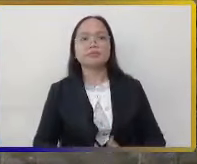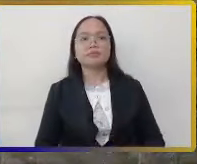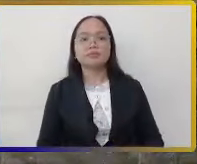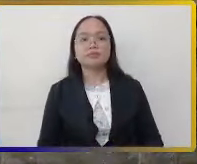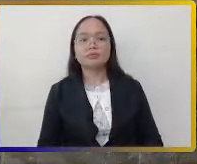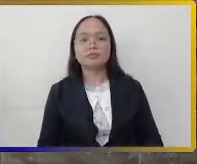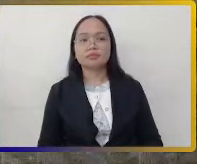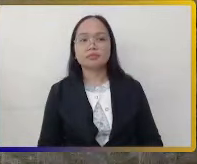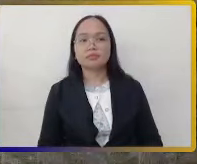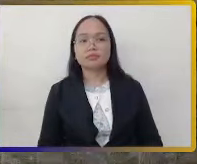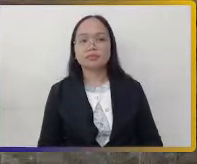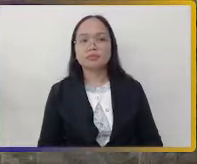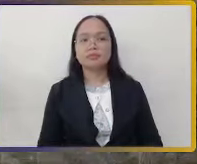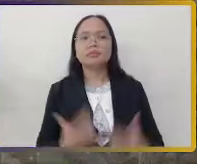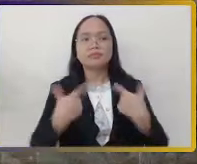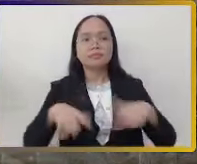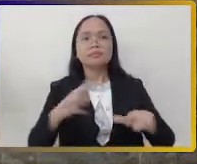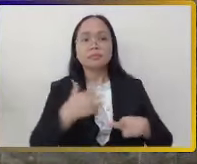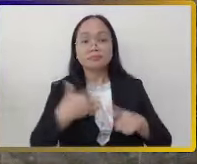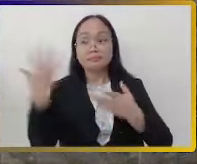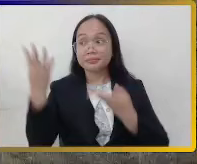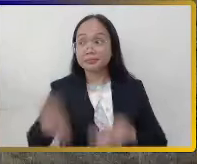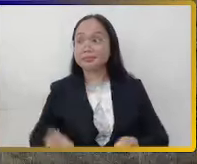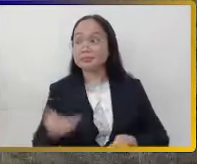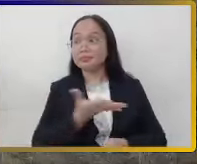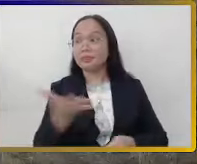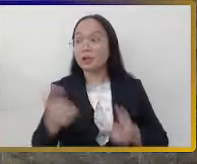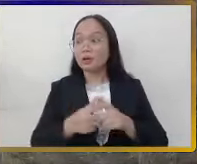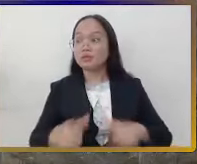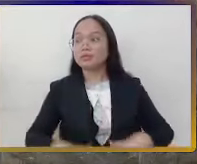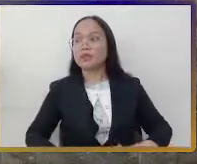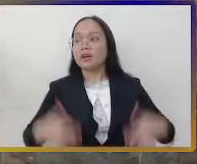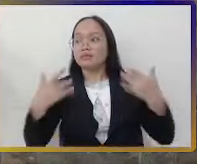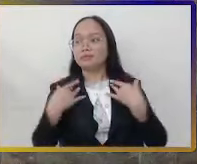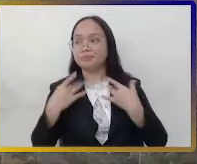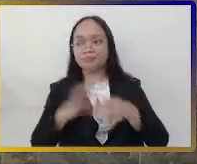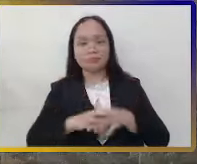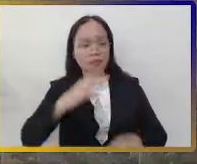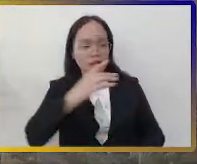Now, let me bring you to the life of David.